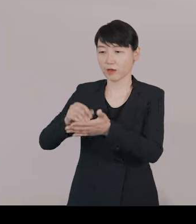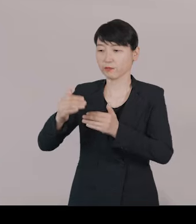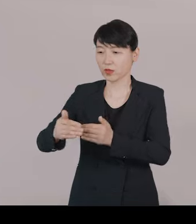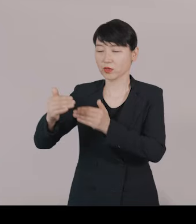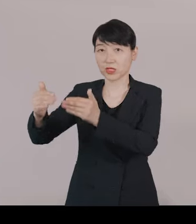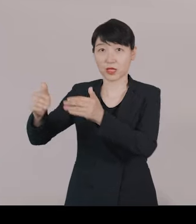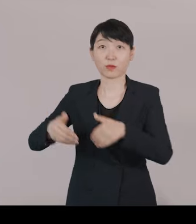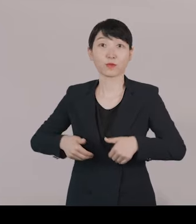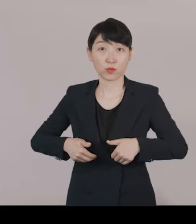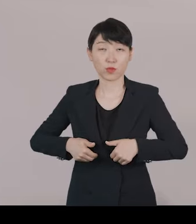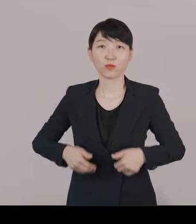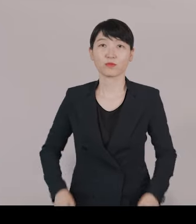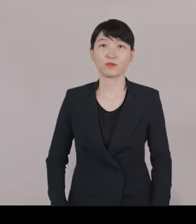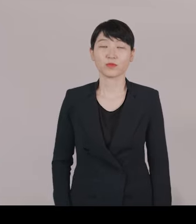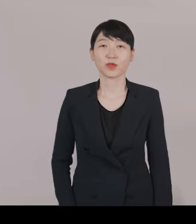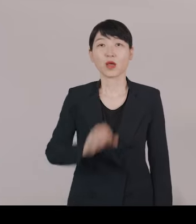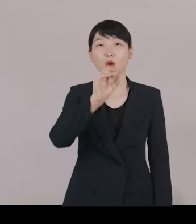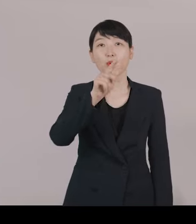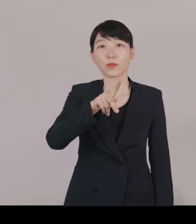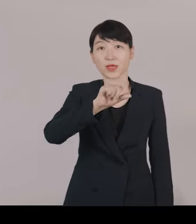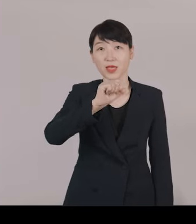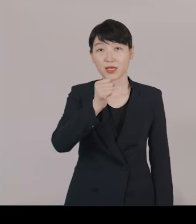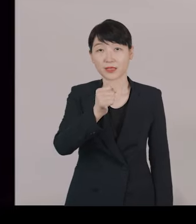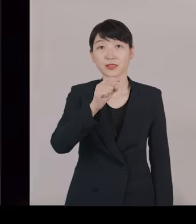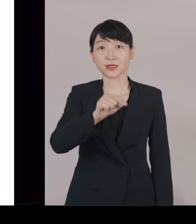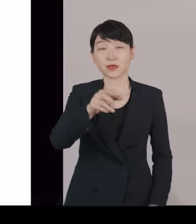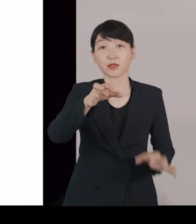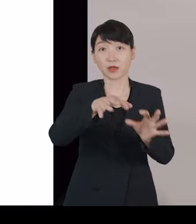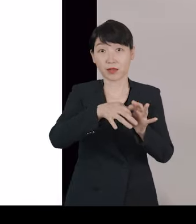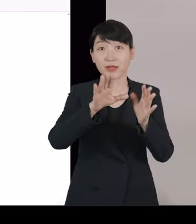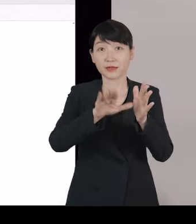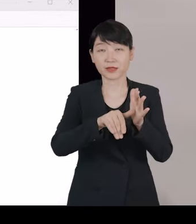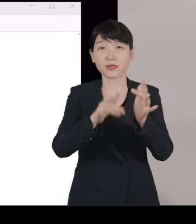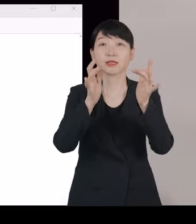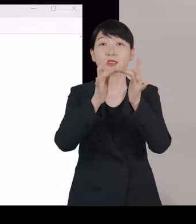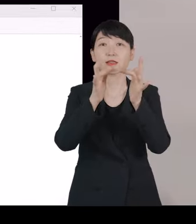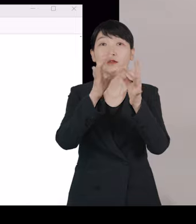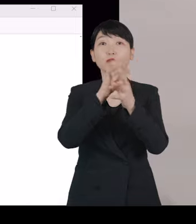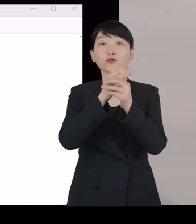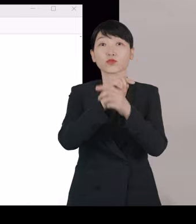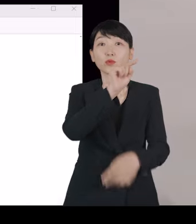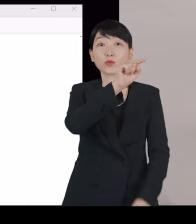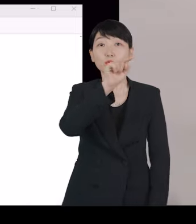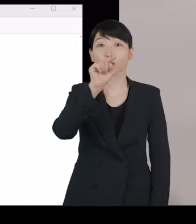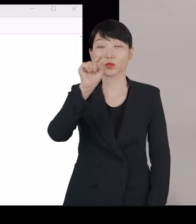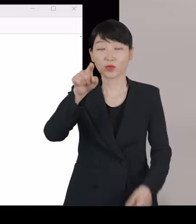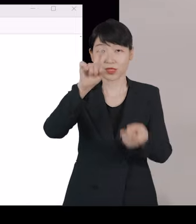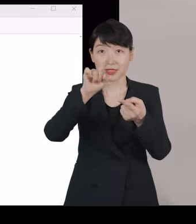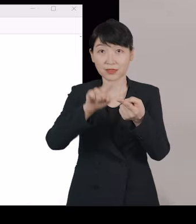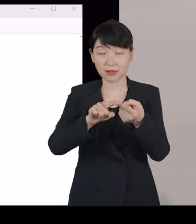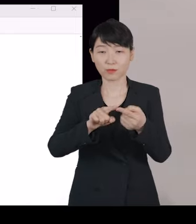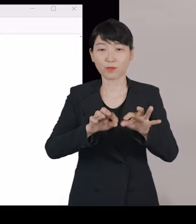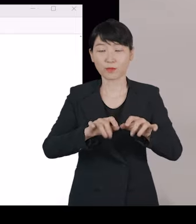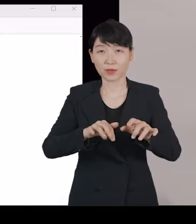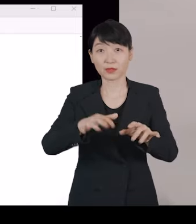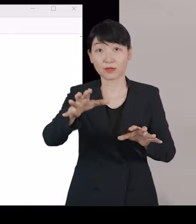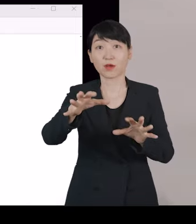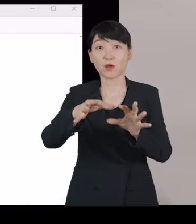등록 후 사용하실 수 있으며 오파스넷 사이트 접속은 인터넷 주소창에